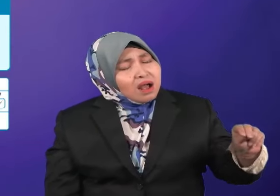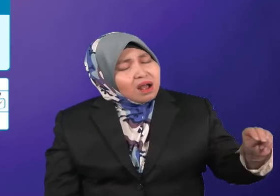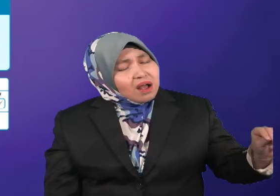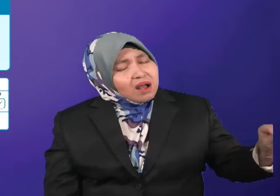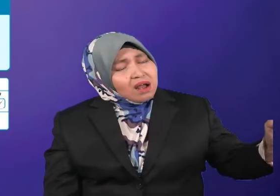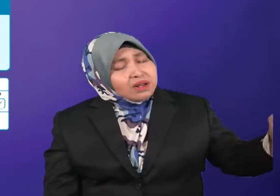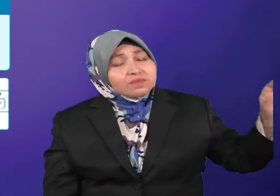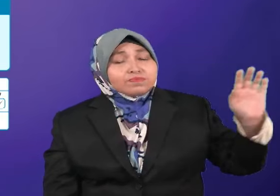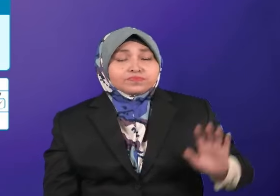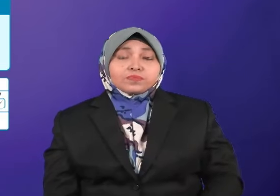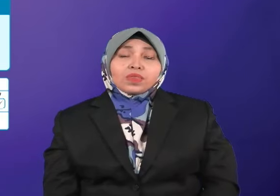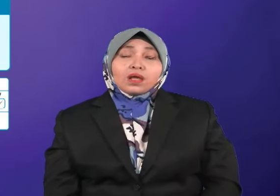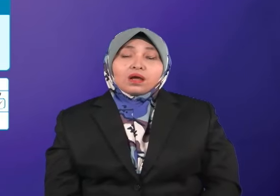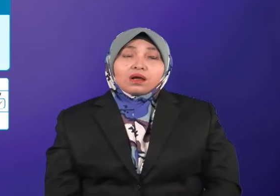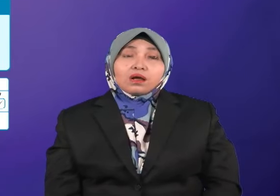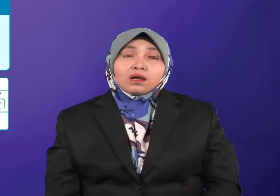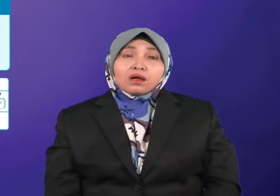al-Quran.